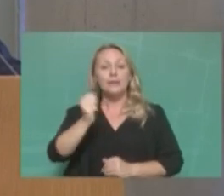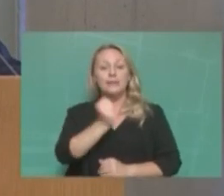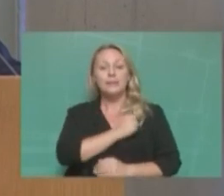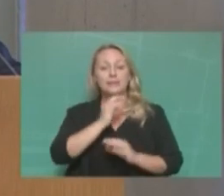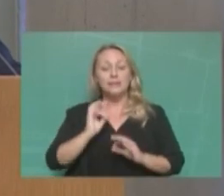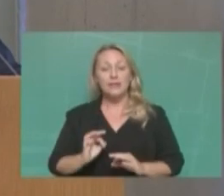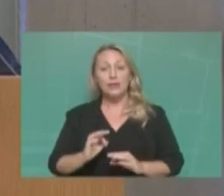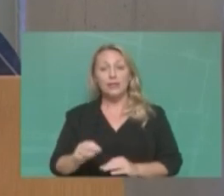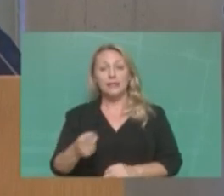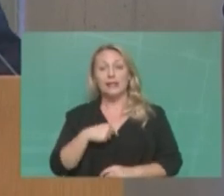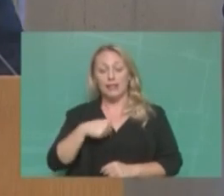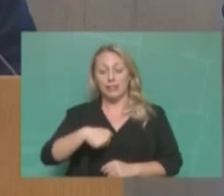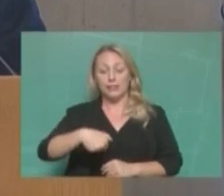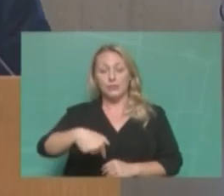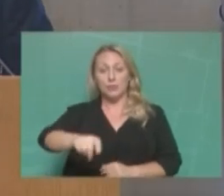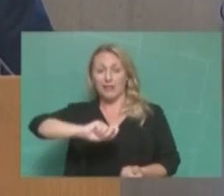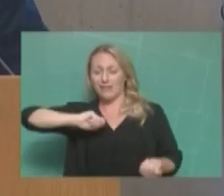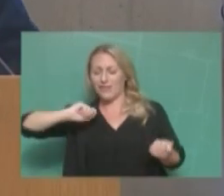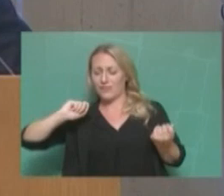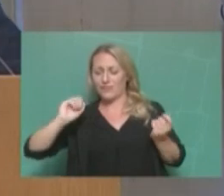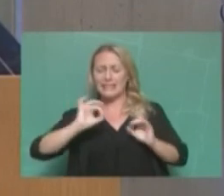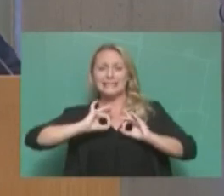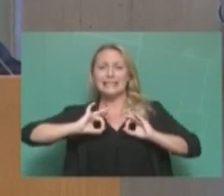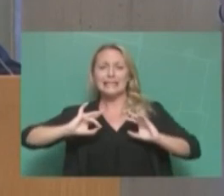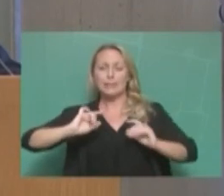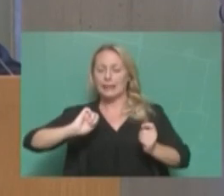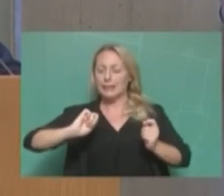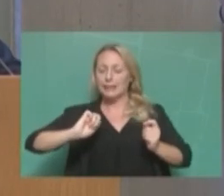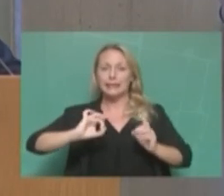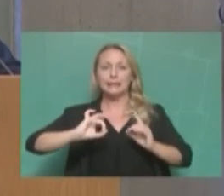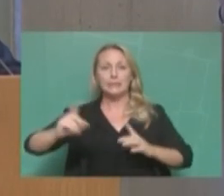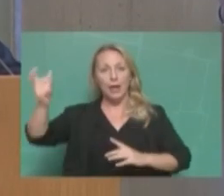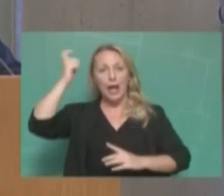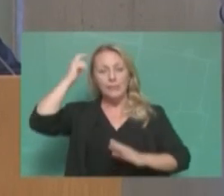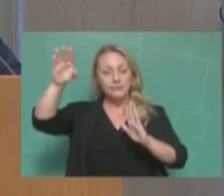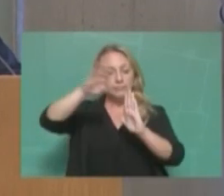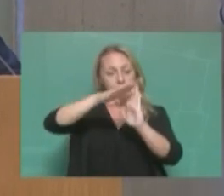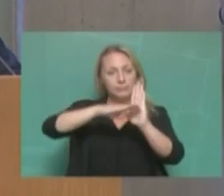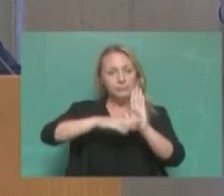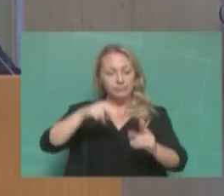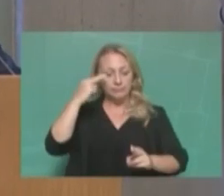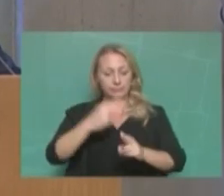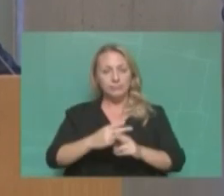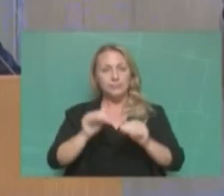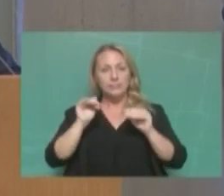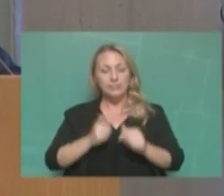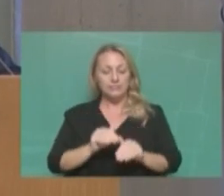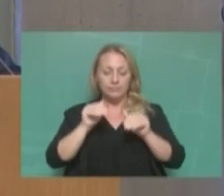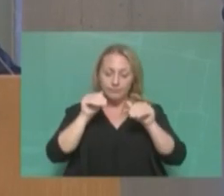ασφαλή σχολικά κτίρια και ποδηλατόδρομους. Παράλληλα, κάλεσε σε μια συμμαχία για τη Θεσσαλονίκη.